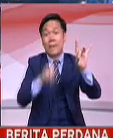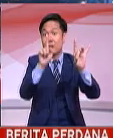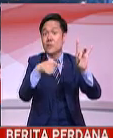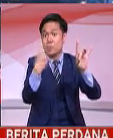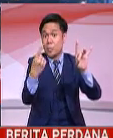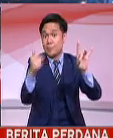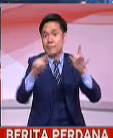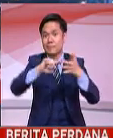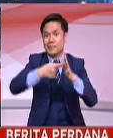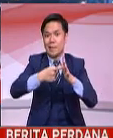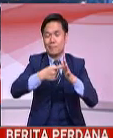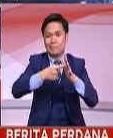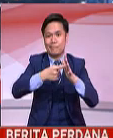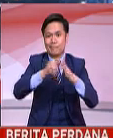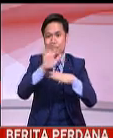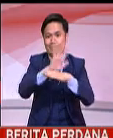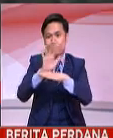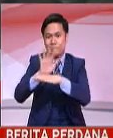lalu.